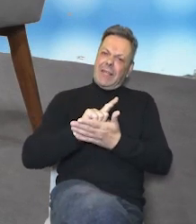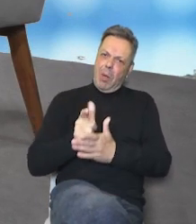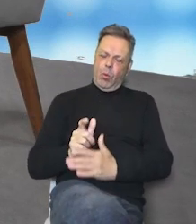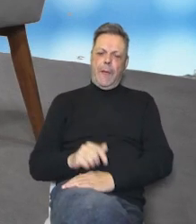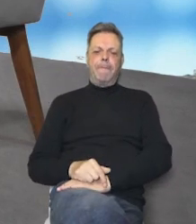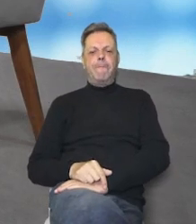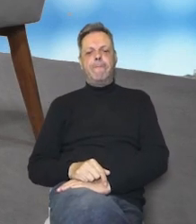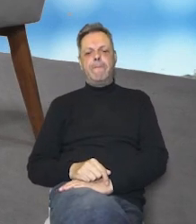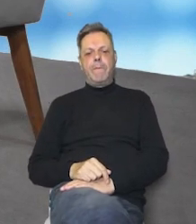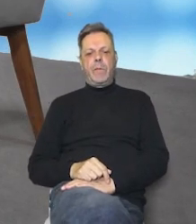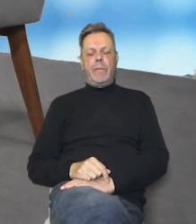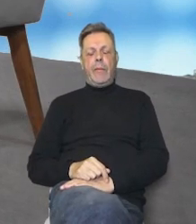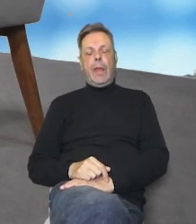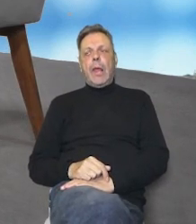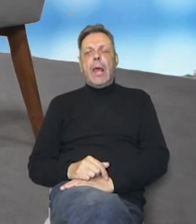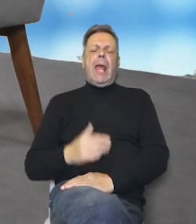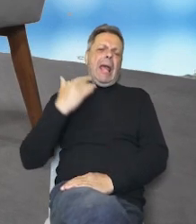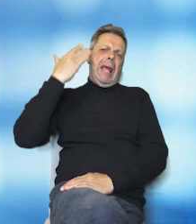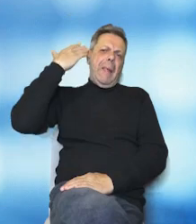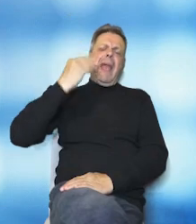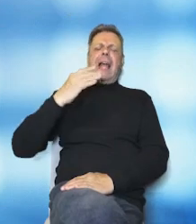E sad mi zanima još jedna stvar. Nekad su bili